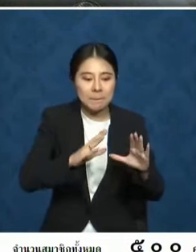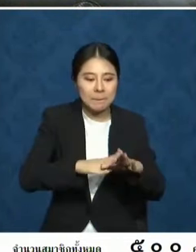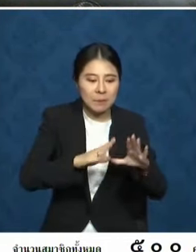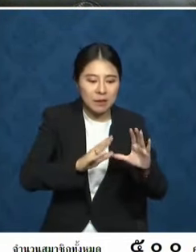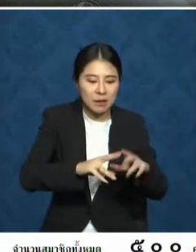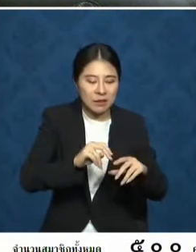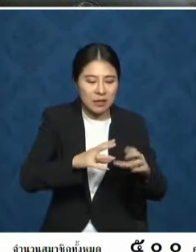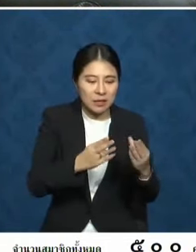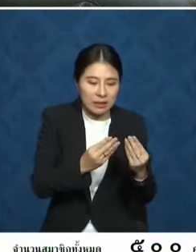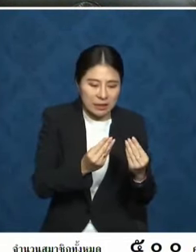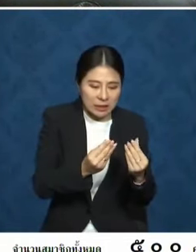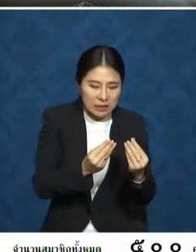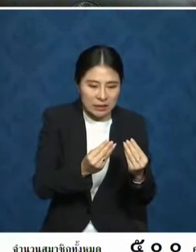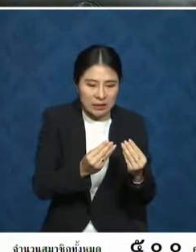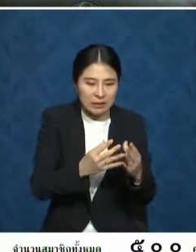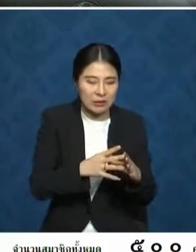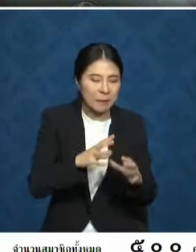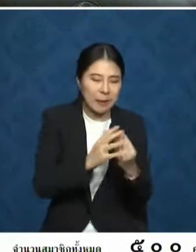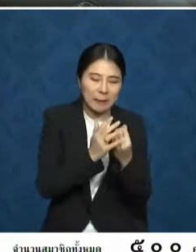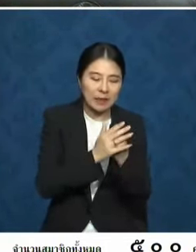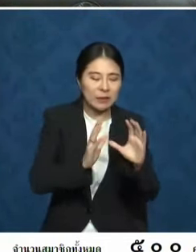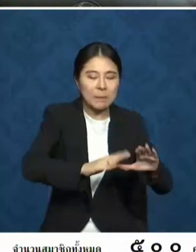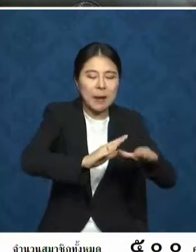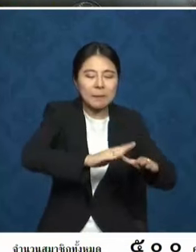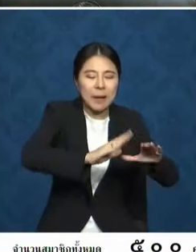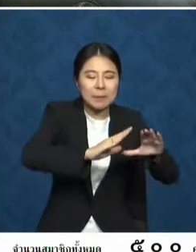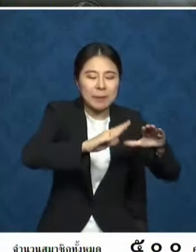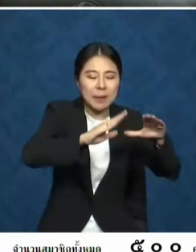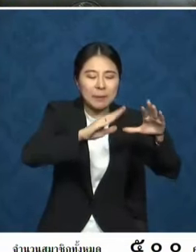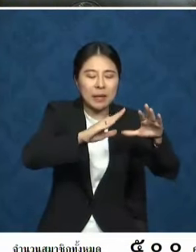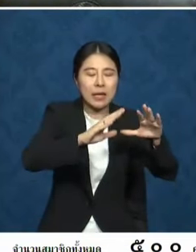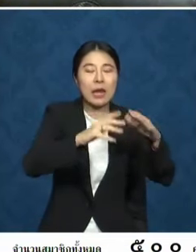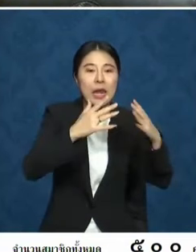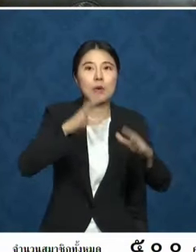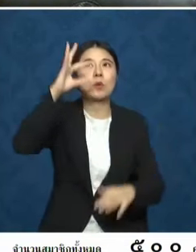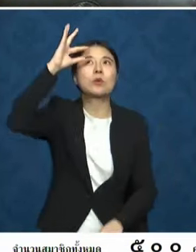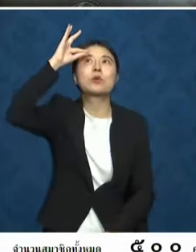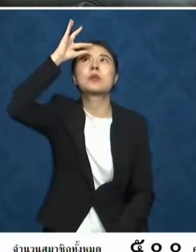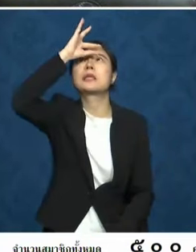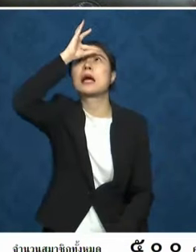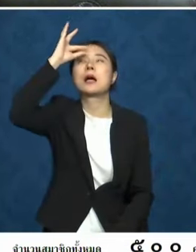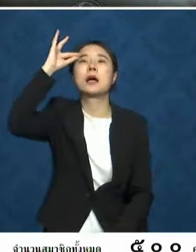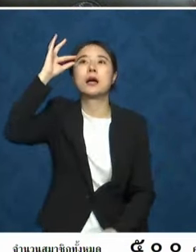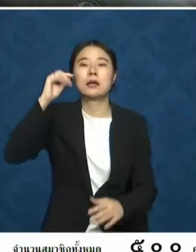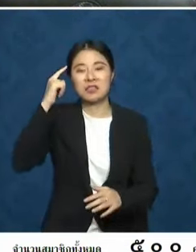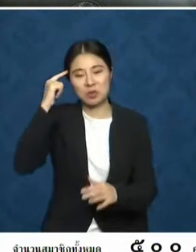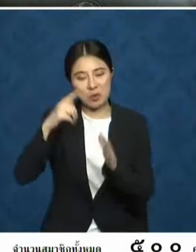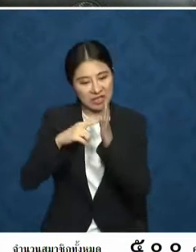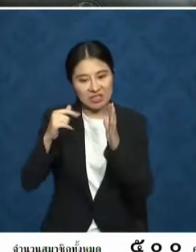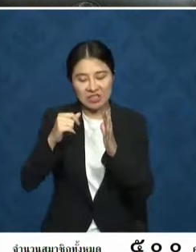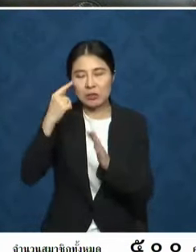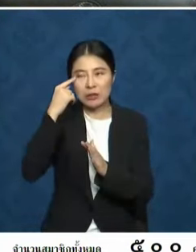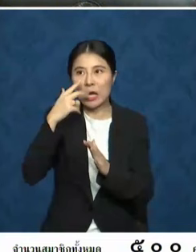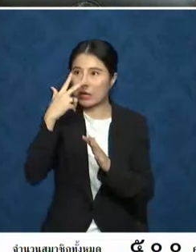ได้โดยที่ขบวนการอะไรก็ไม่รู้แต่คนเชื่อ แล้วก็ไปซือยาหยอดตาที่หมักกันเอง